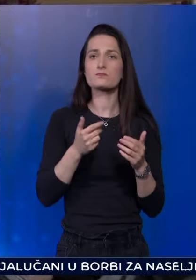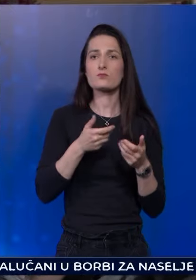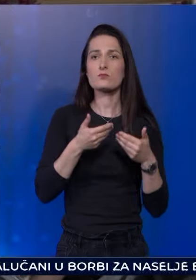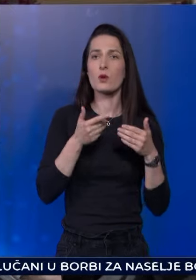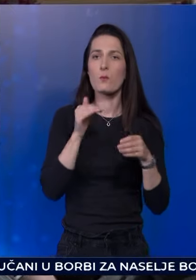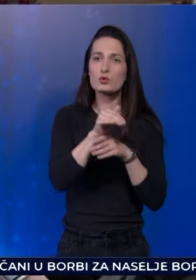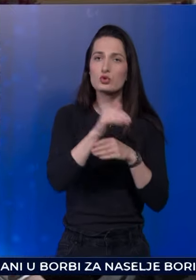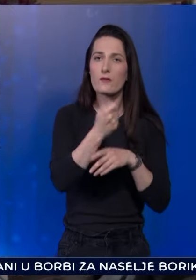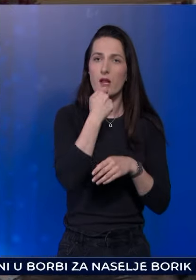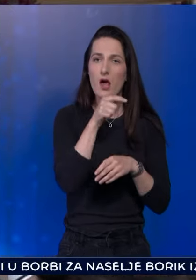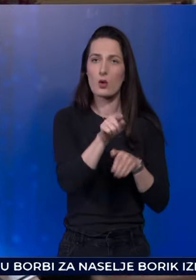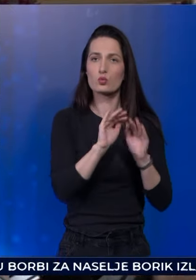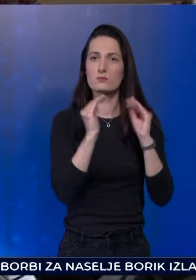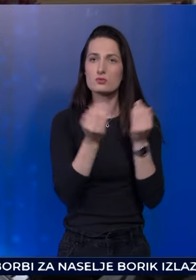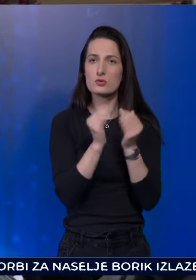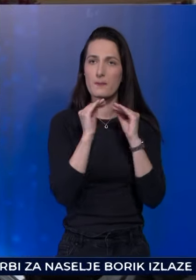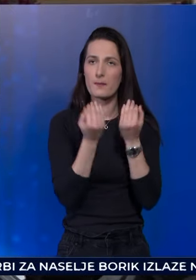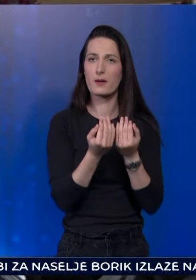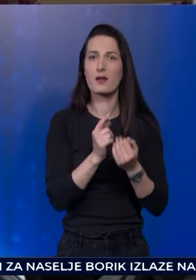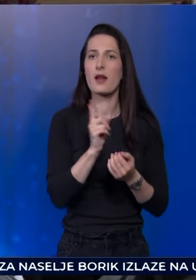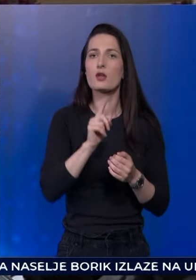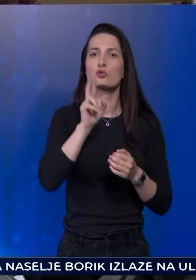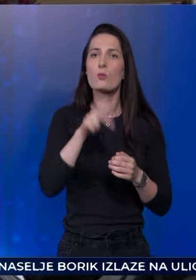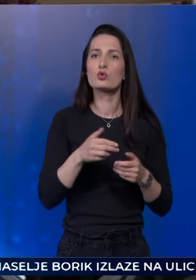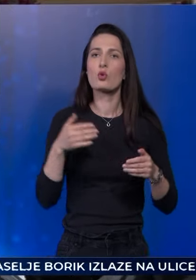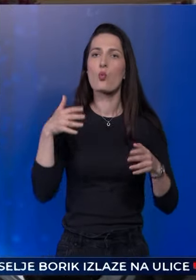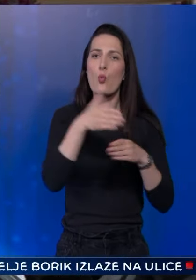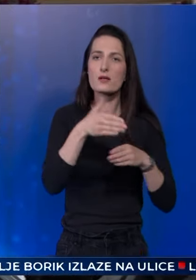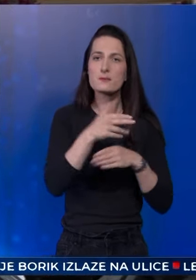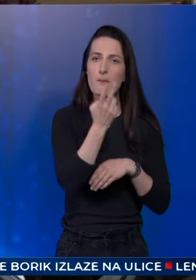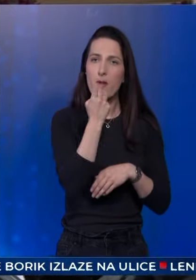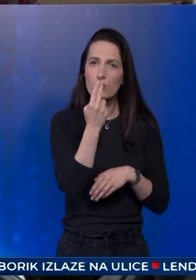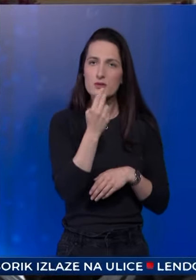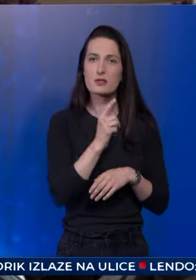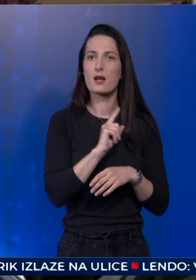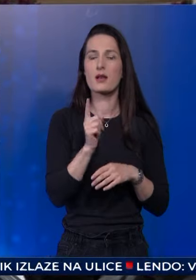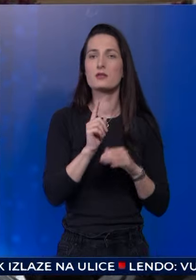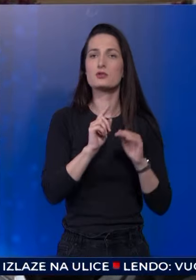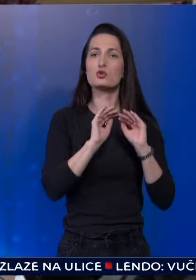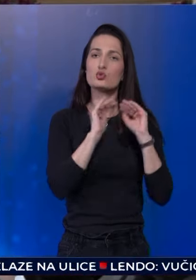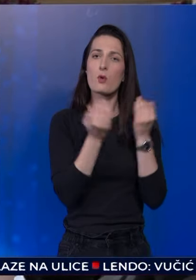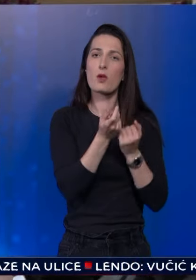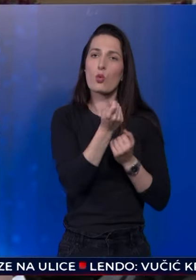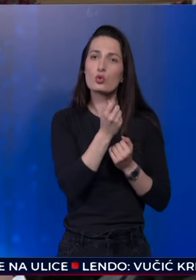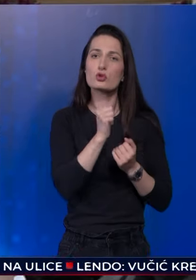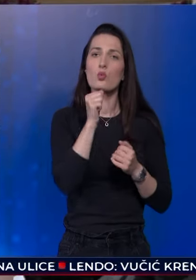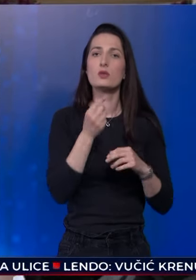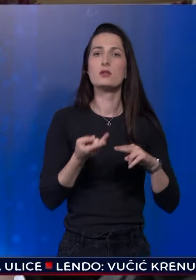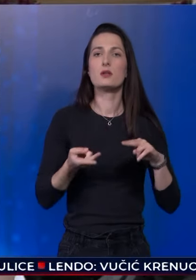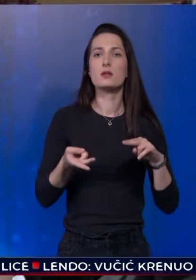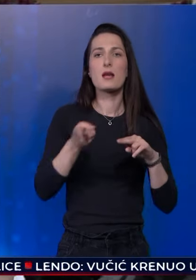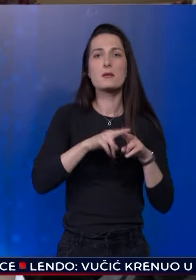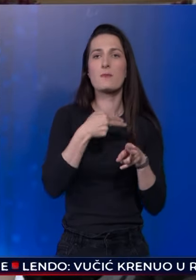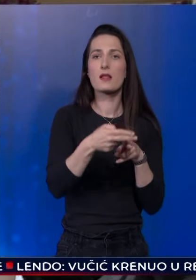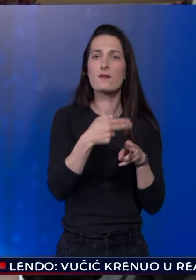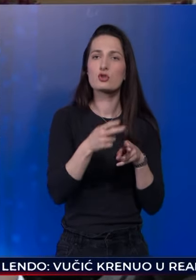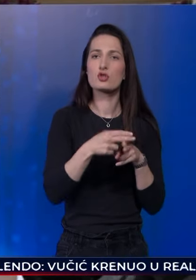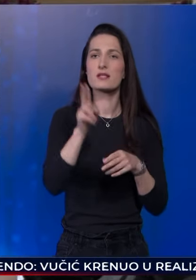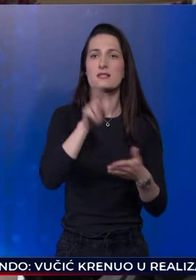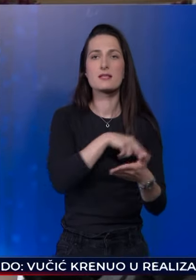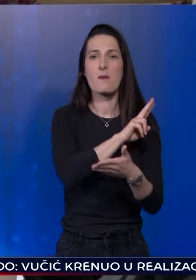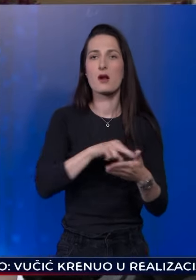zakona, odnosno proje nije zagovarao nikako zato što to nije najbolje rješenje, to nije usklađeno sa konvencijom kontrolu duhana, ali evo,